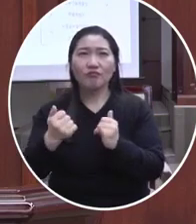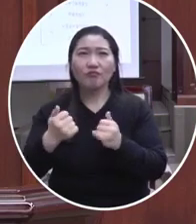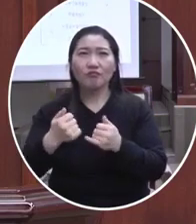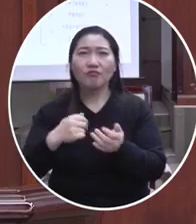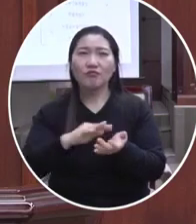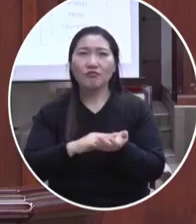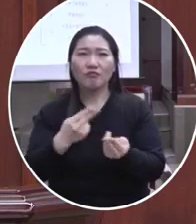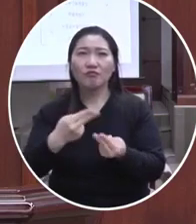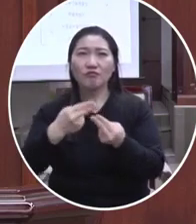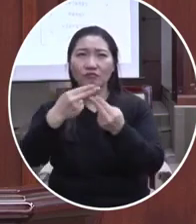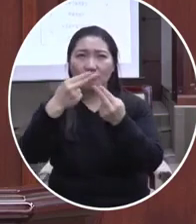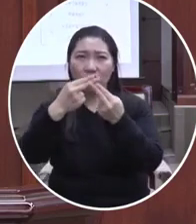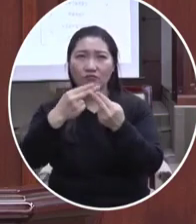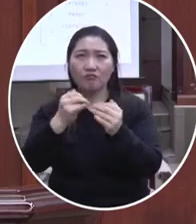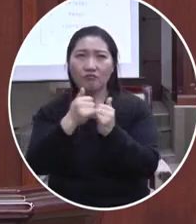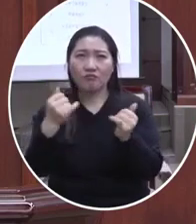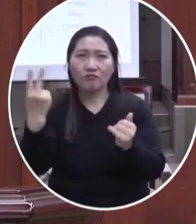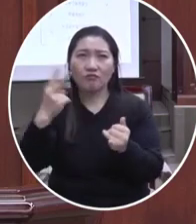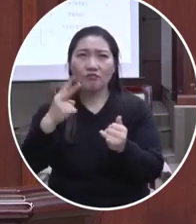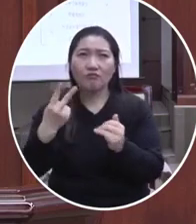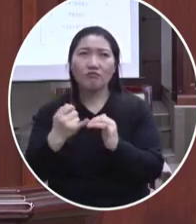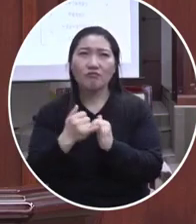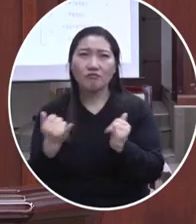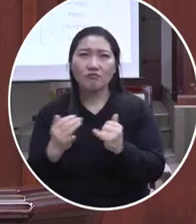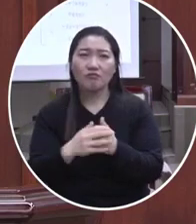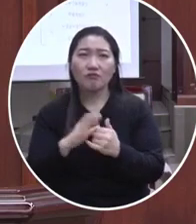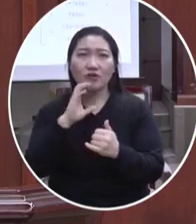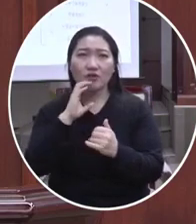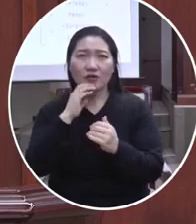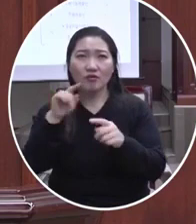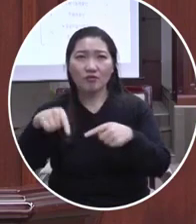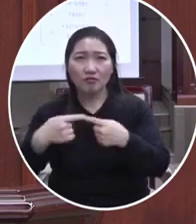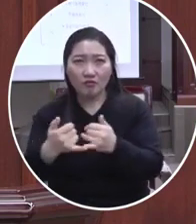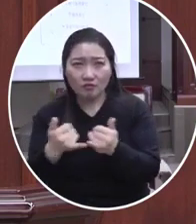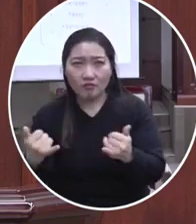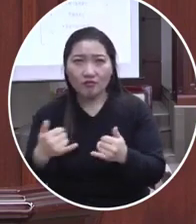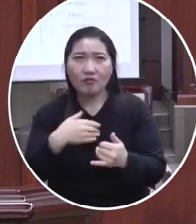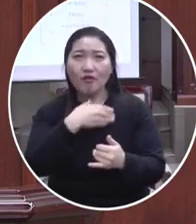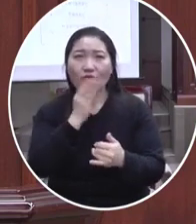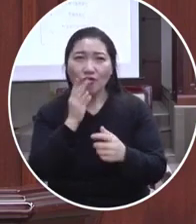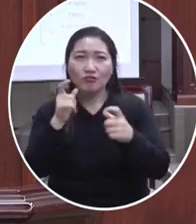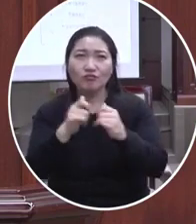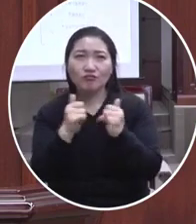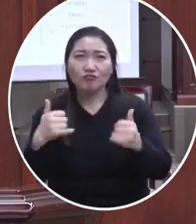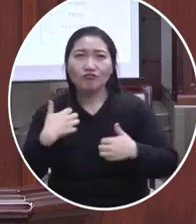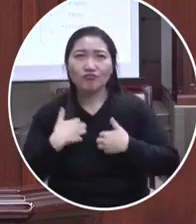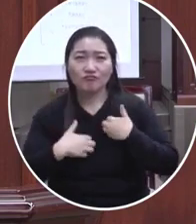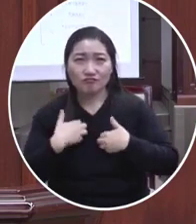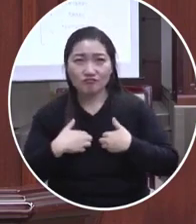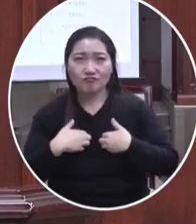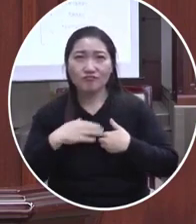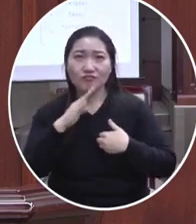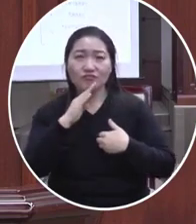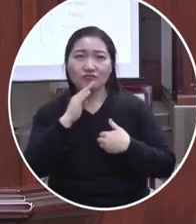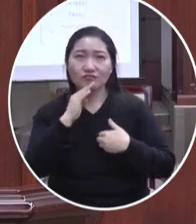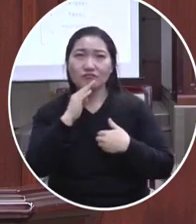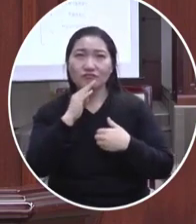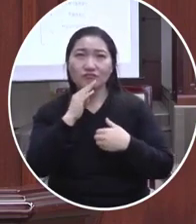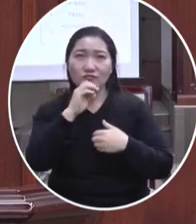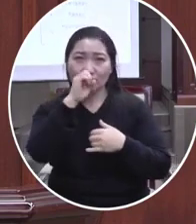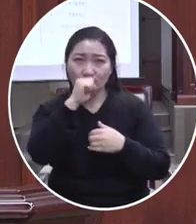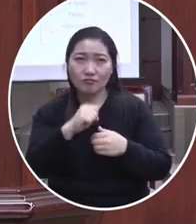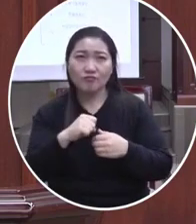상회하는 누적 관객을 동원했습니다. 카페를 찾는 어르신과 지역 주민들에게 즐거움을 선사하는 내실